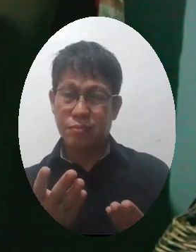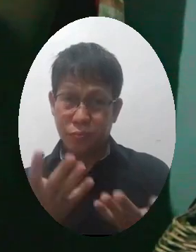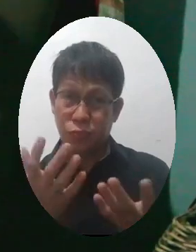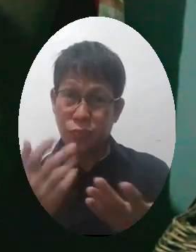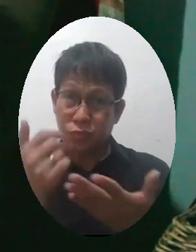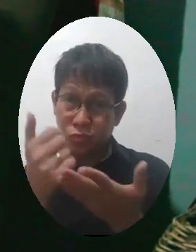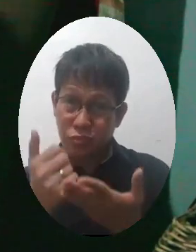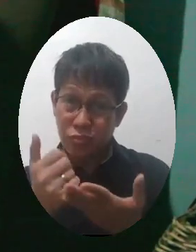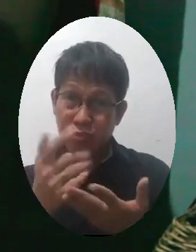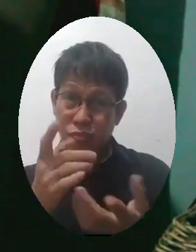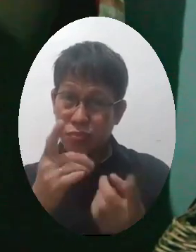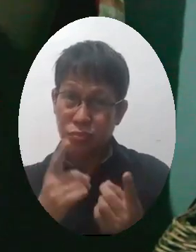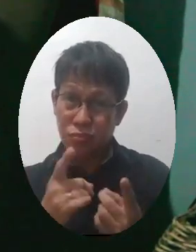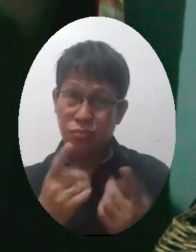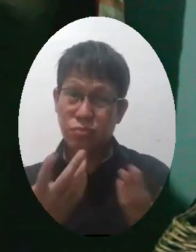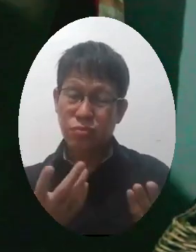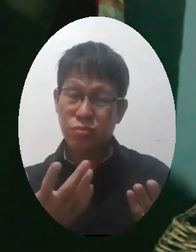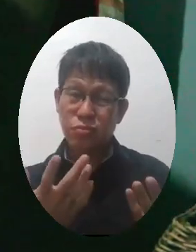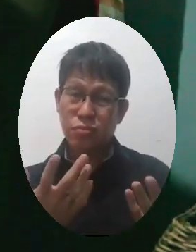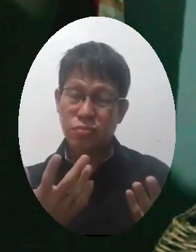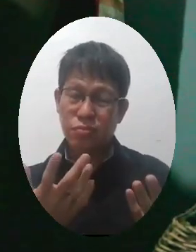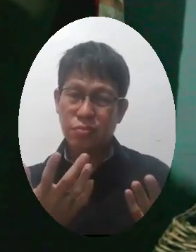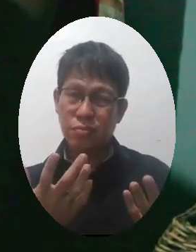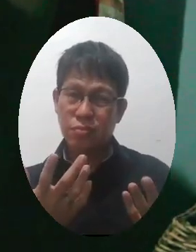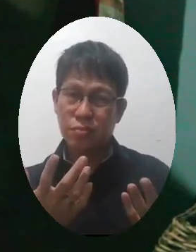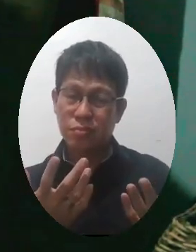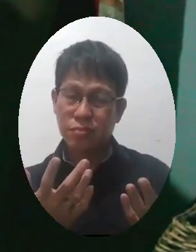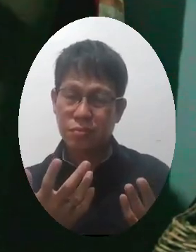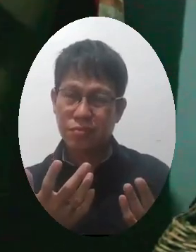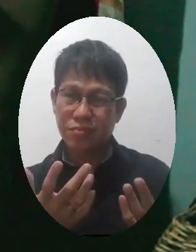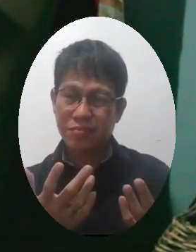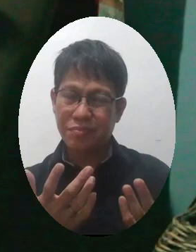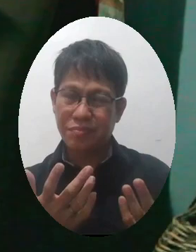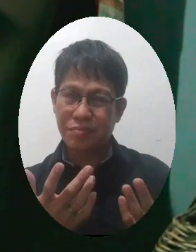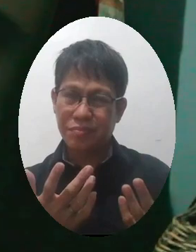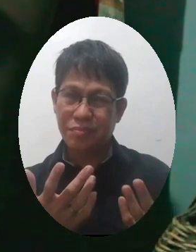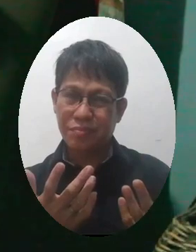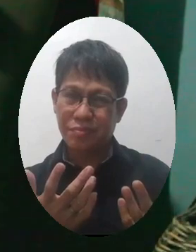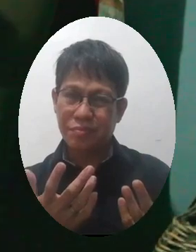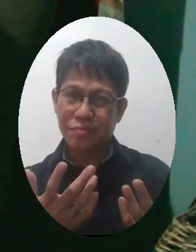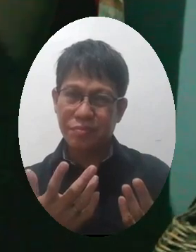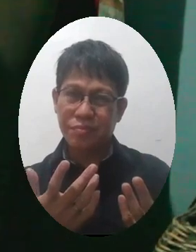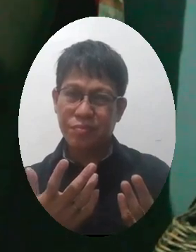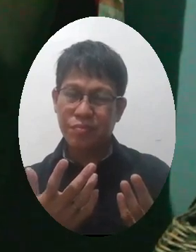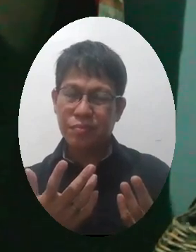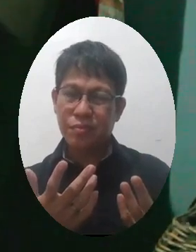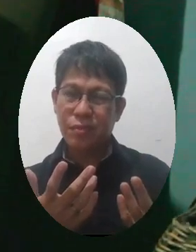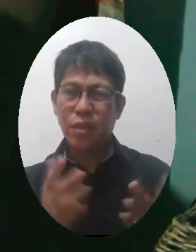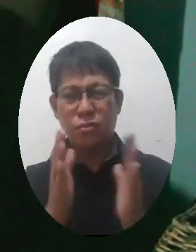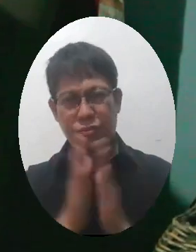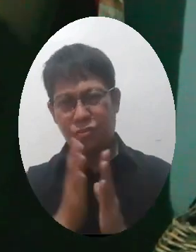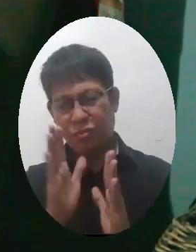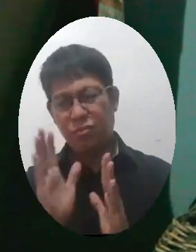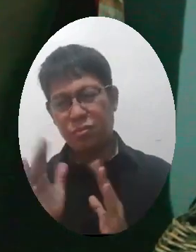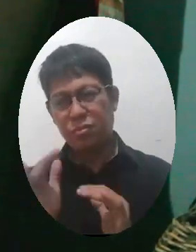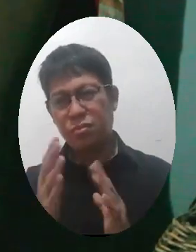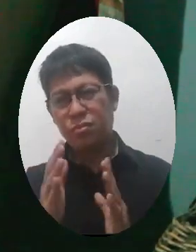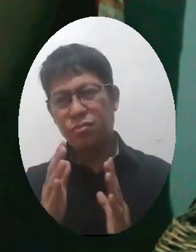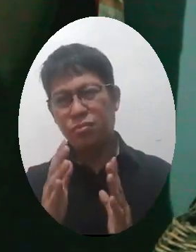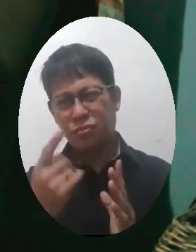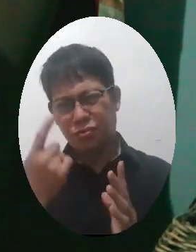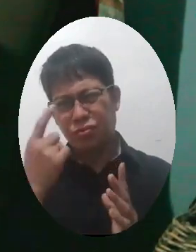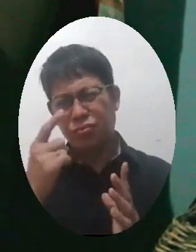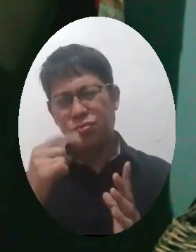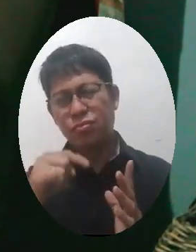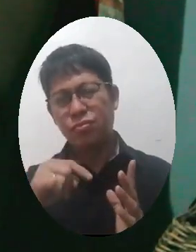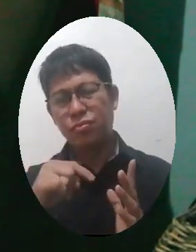gusto, yung mga gusto pong mag-donate na ang kahit ang ilalapit lang po namin ay yung